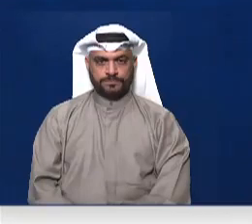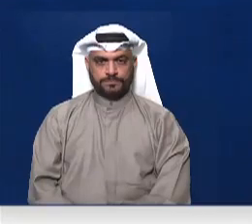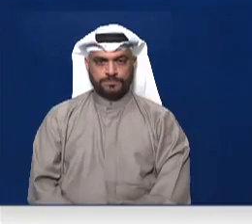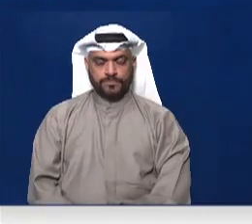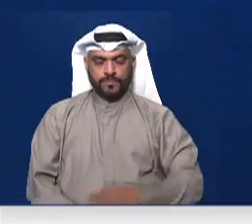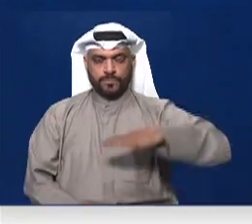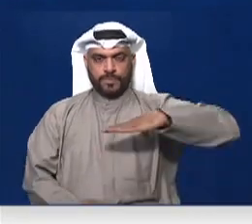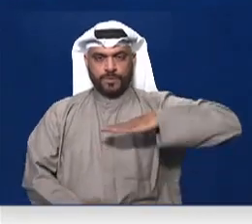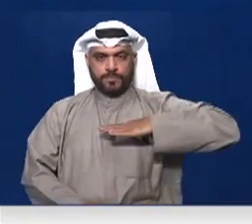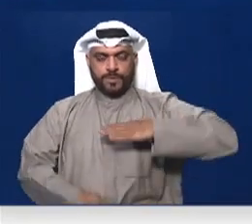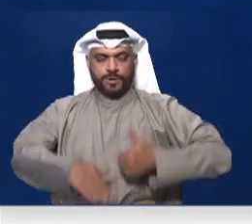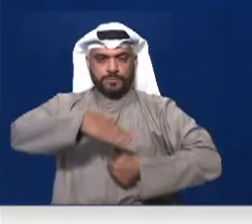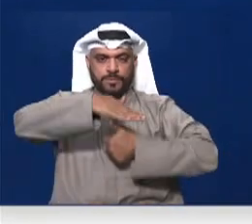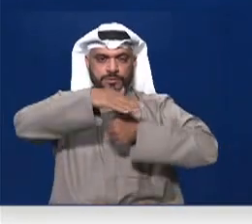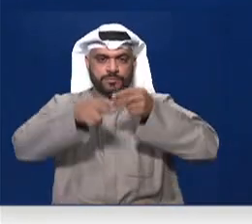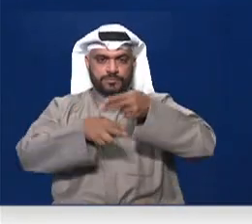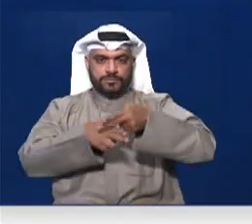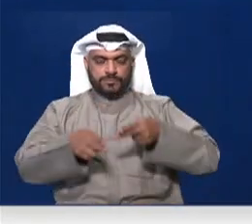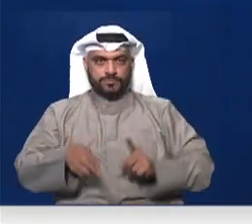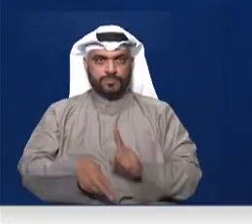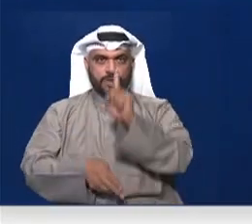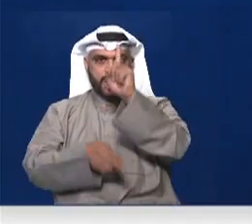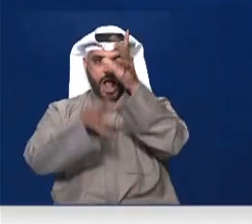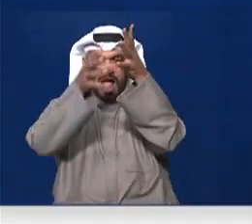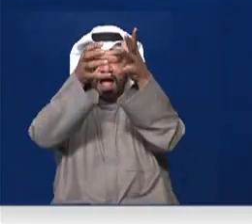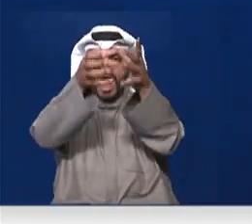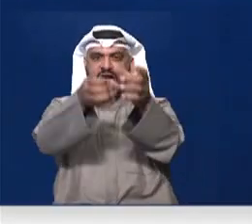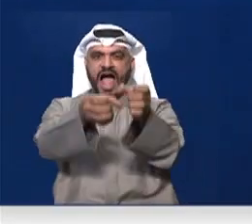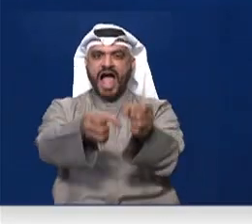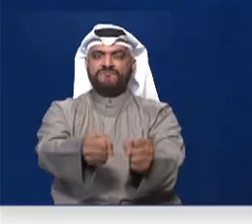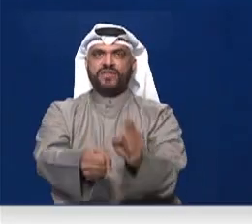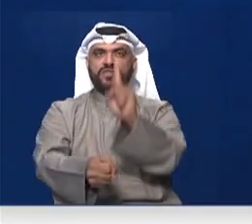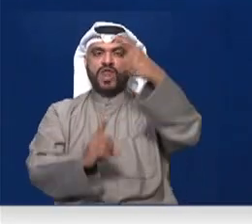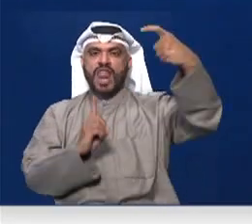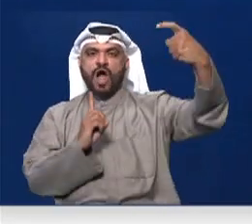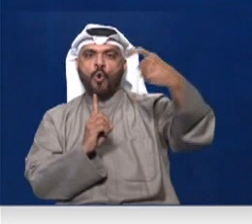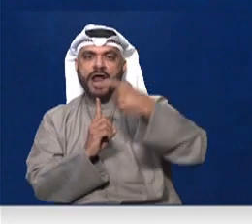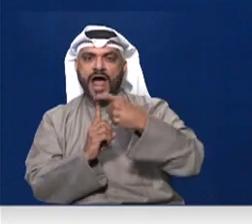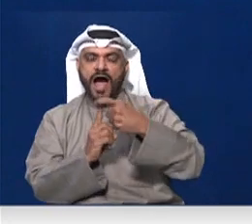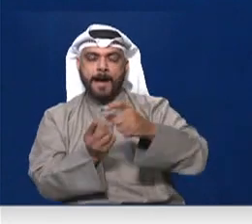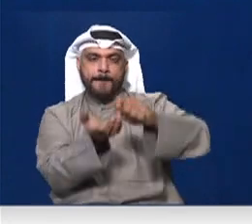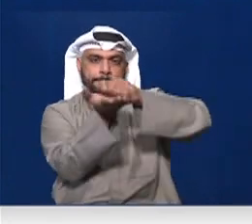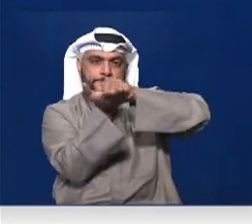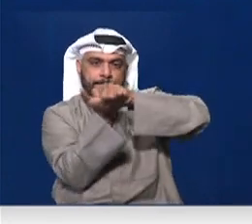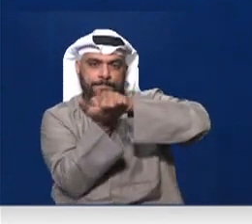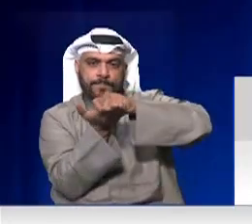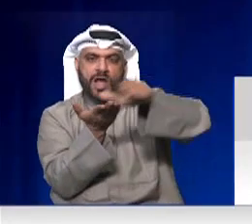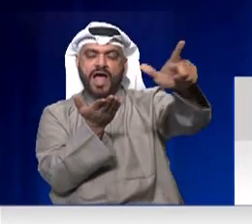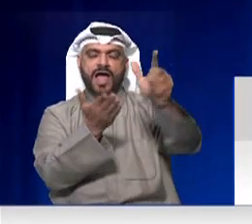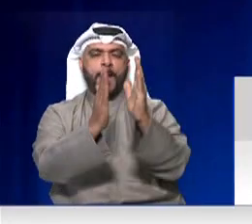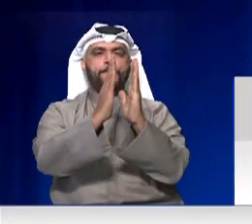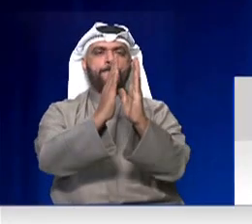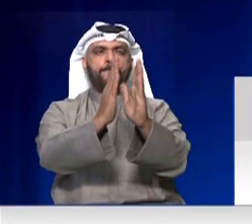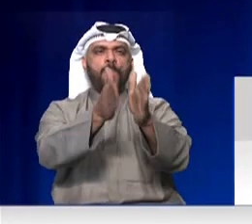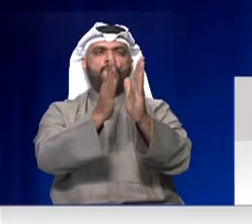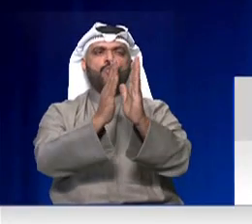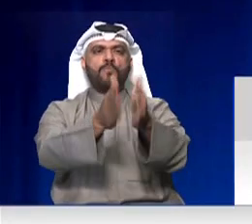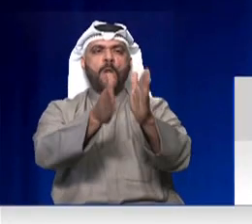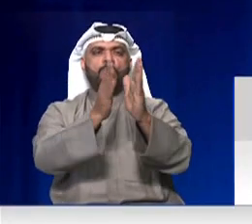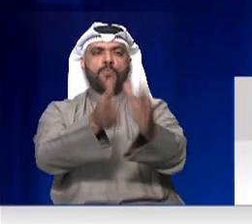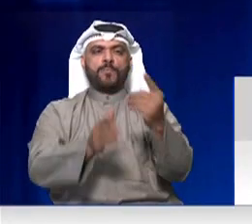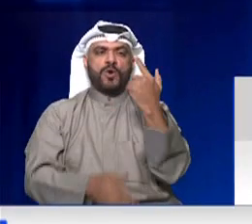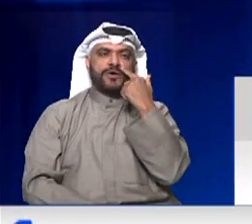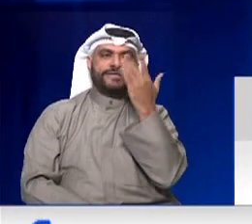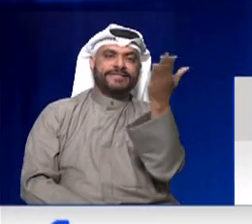بعث حضرة صاحب السمو أمير البلاد الشيخ مشعل أحمد الجابر الصباح حفظه الله ورعاه ببرقية تهنئة إلى فخامة